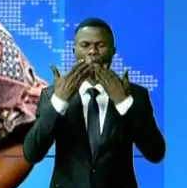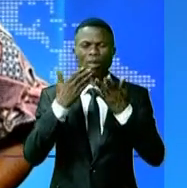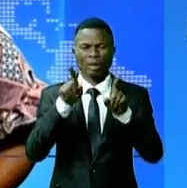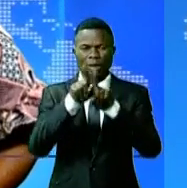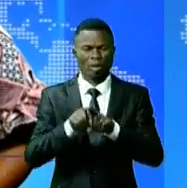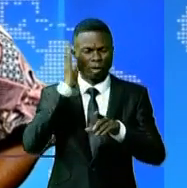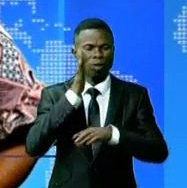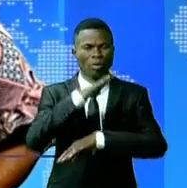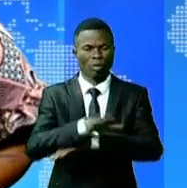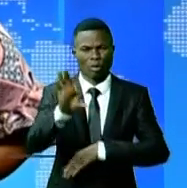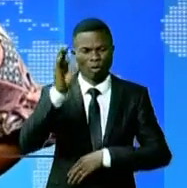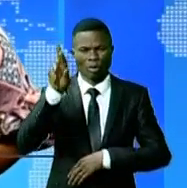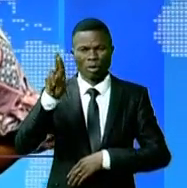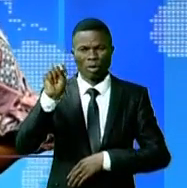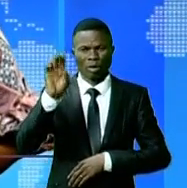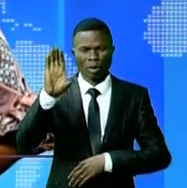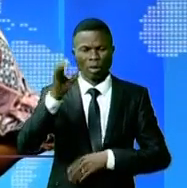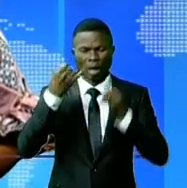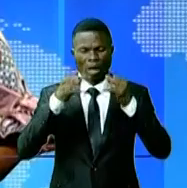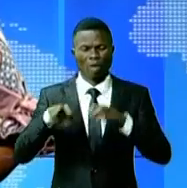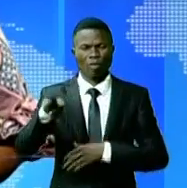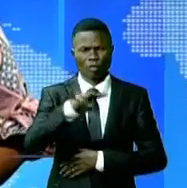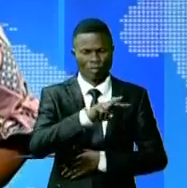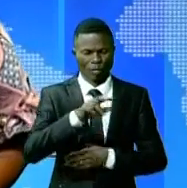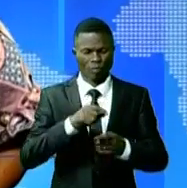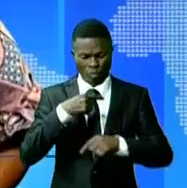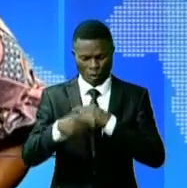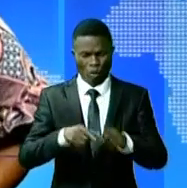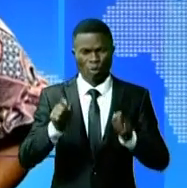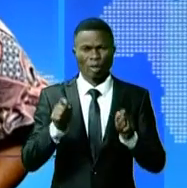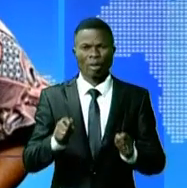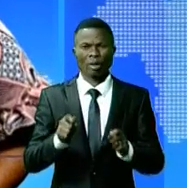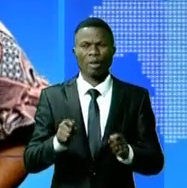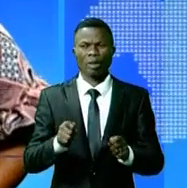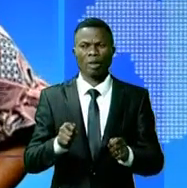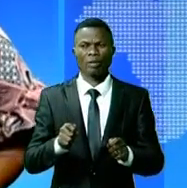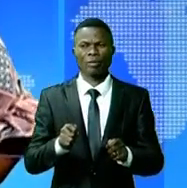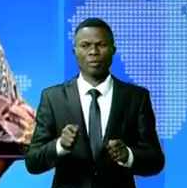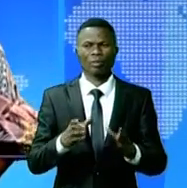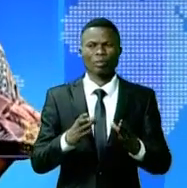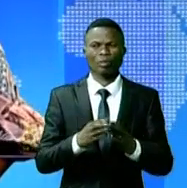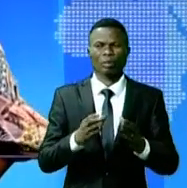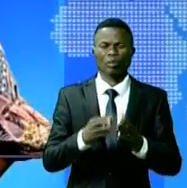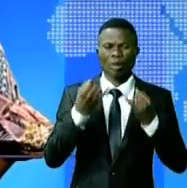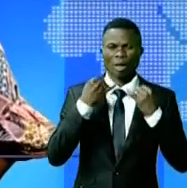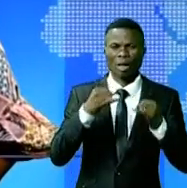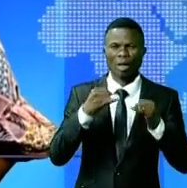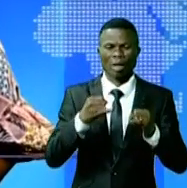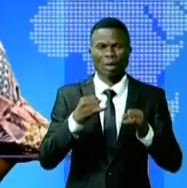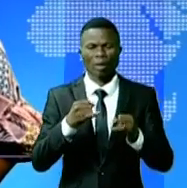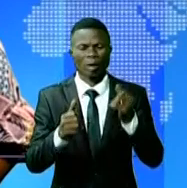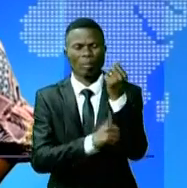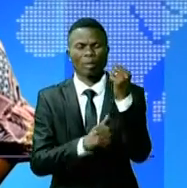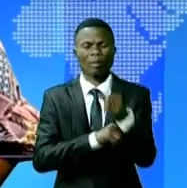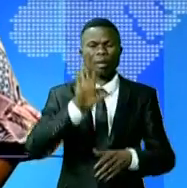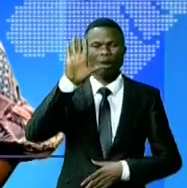bonsoir. Merci d'avoir choisi la RTNC pour vous informer. Ouvrons ce journal par cette information. 5 morts